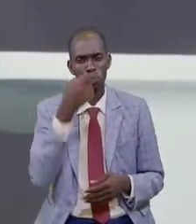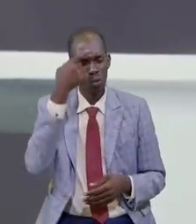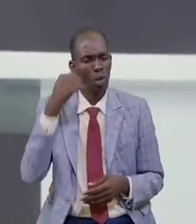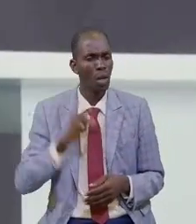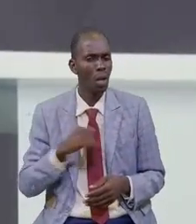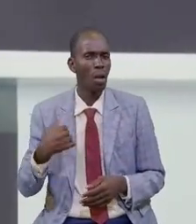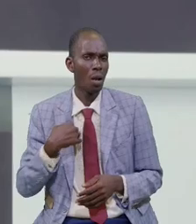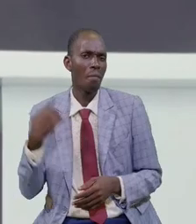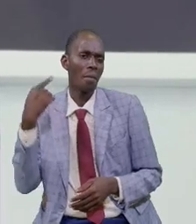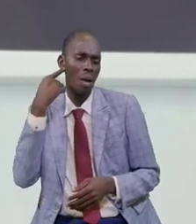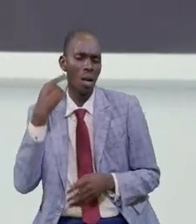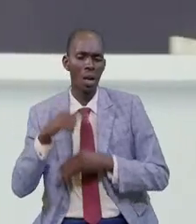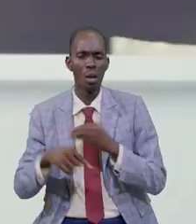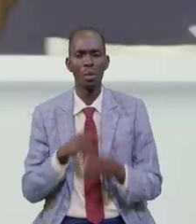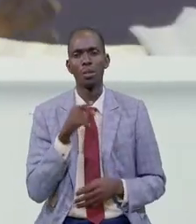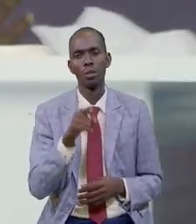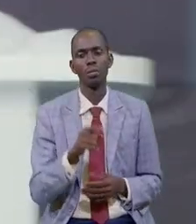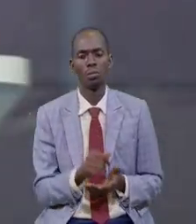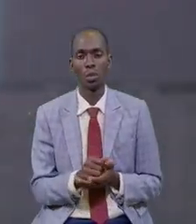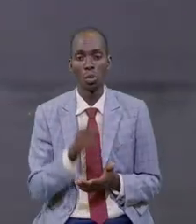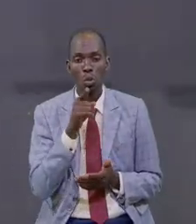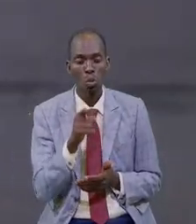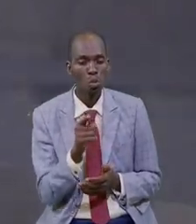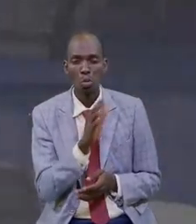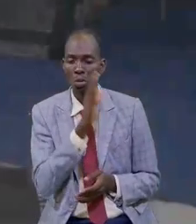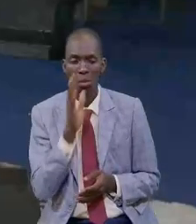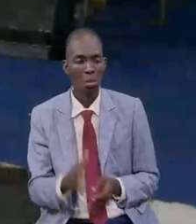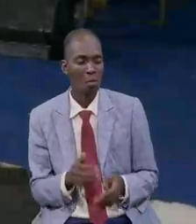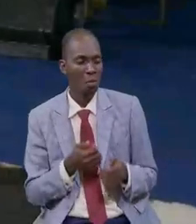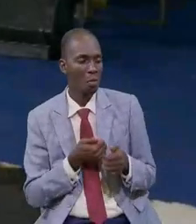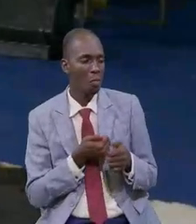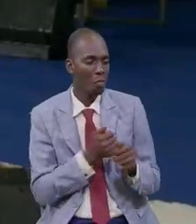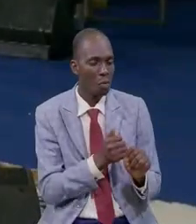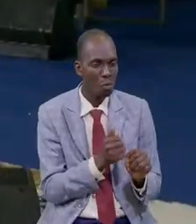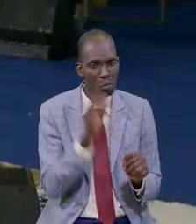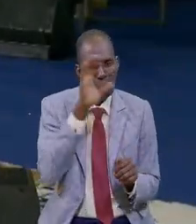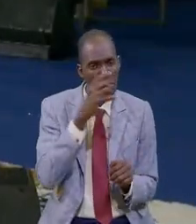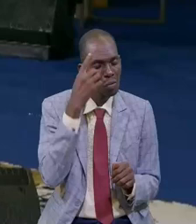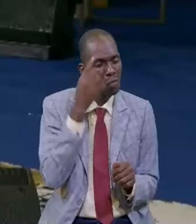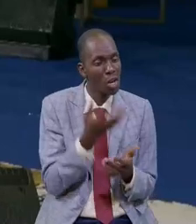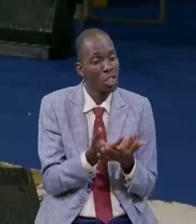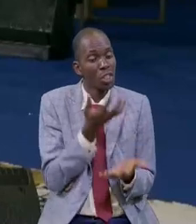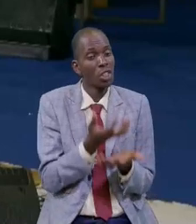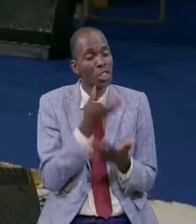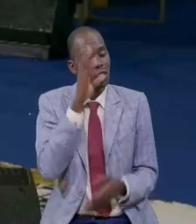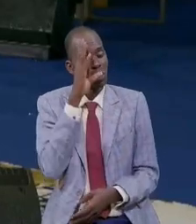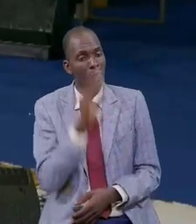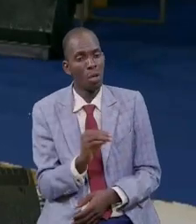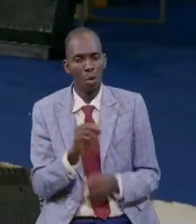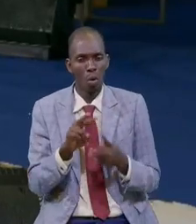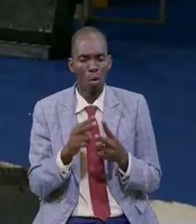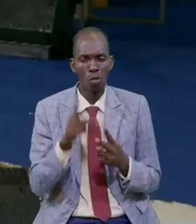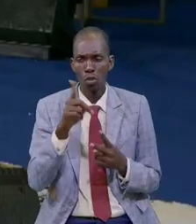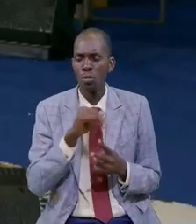j'ai entendu parler de toi tu as tu ne suis ni les riches ni les pauvres tu ne suis ni les